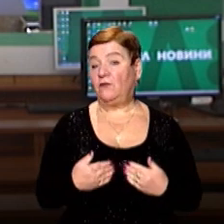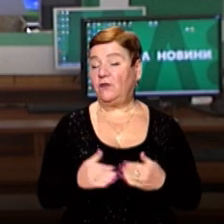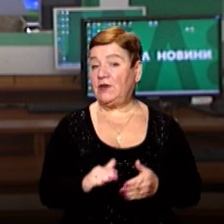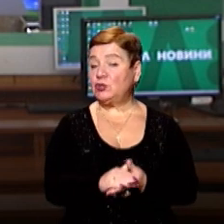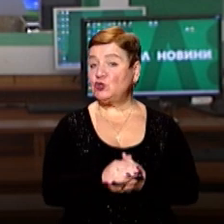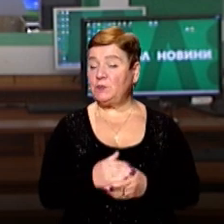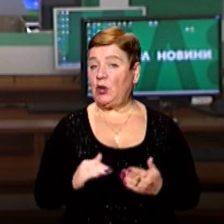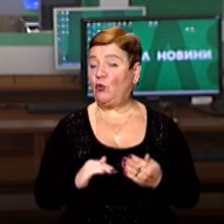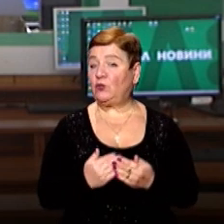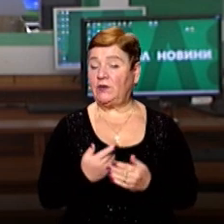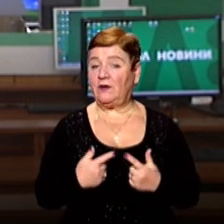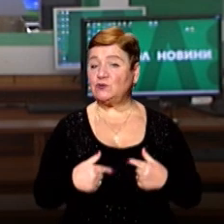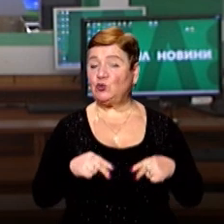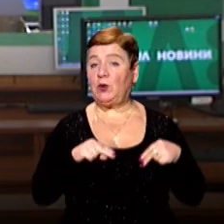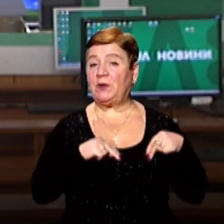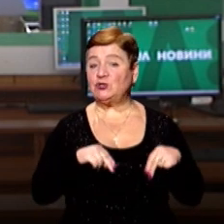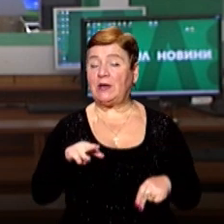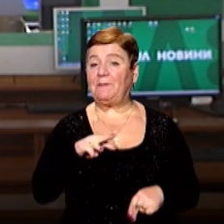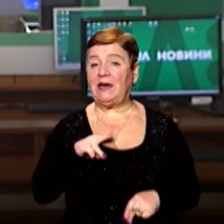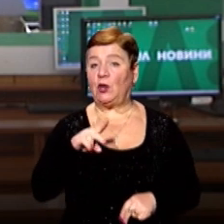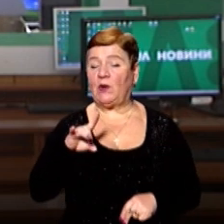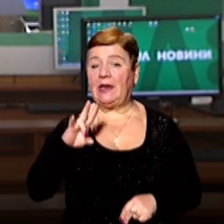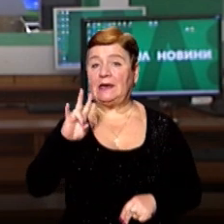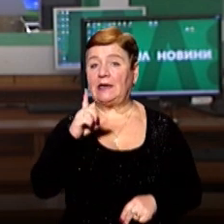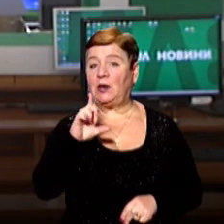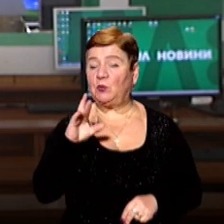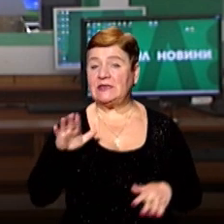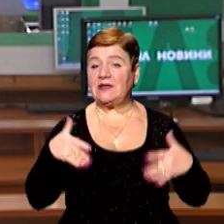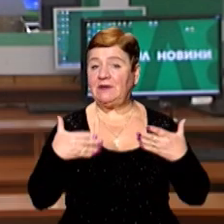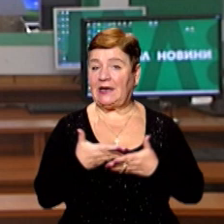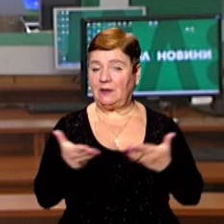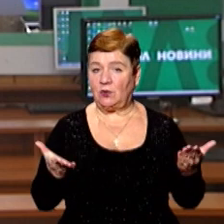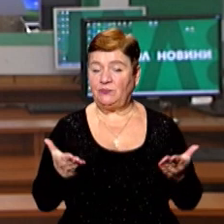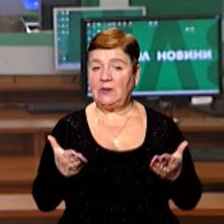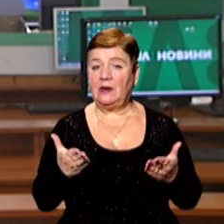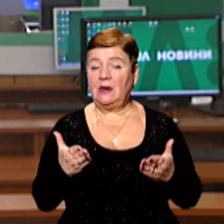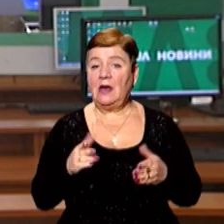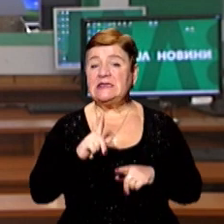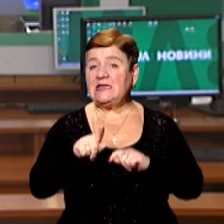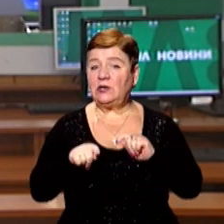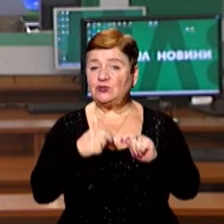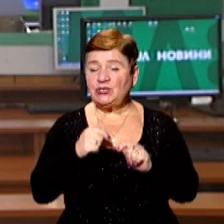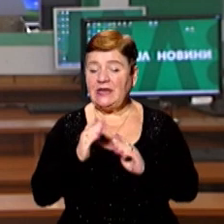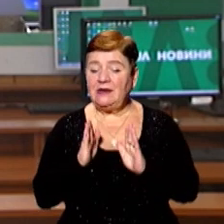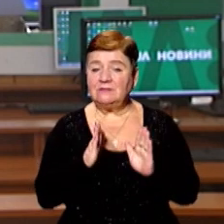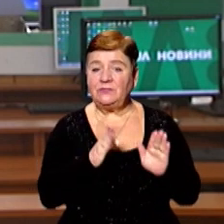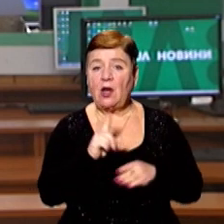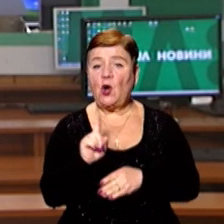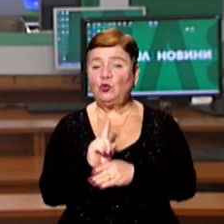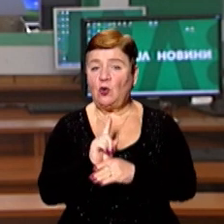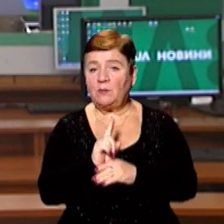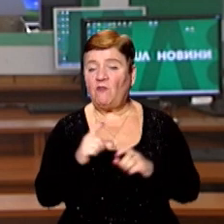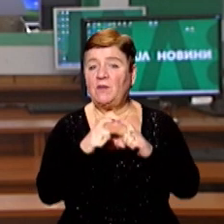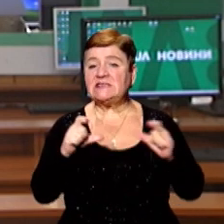В ефірі Суспільного новини. В студії працюють Марія Лукей та Наталія Булеця. Вітаємо. За порушення санітарних норм у